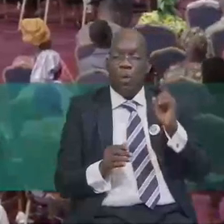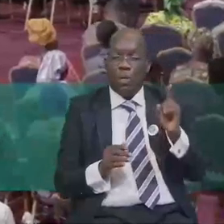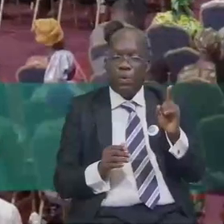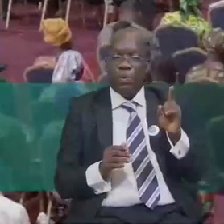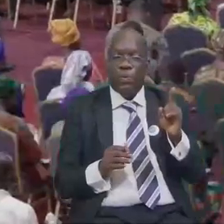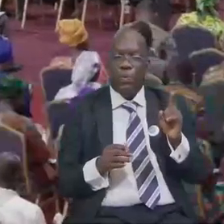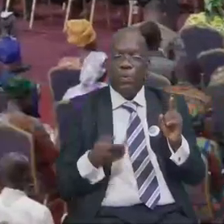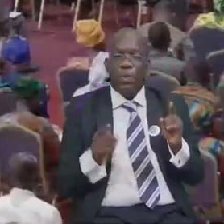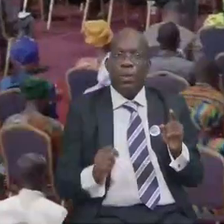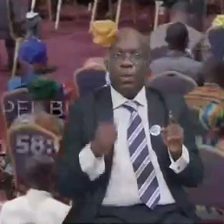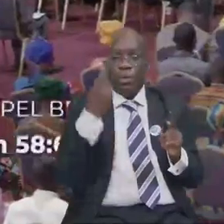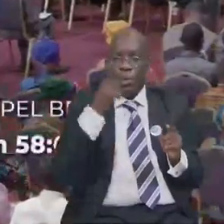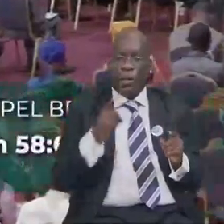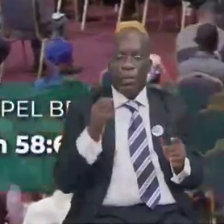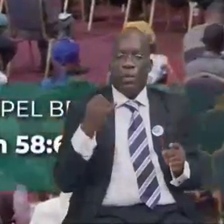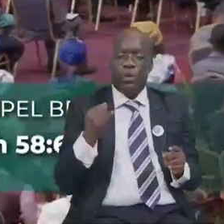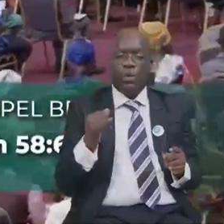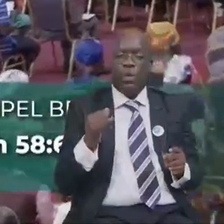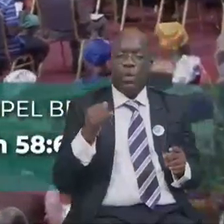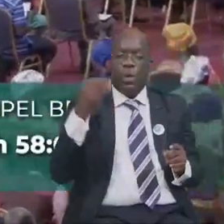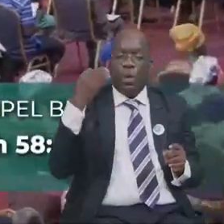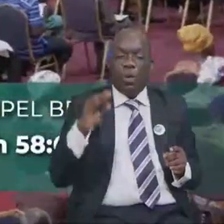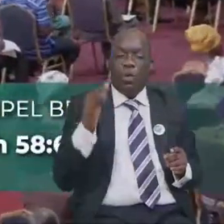la guérison domestique